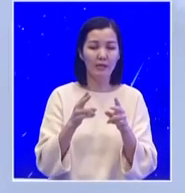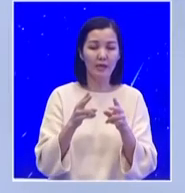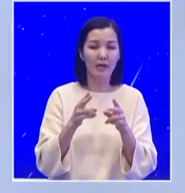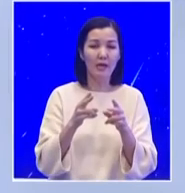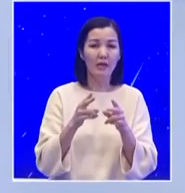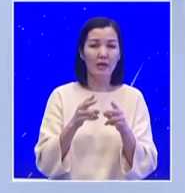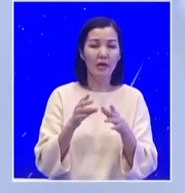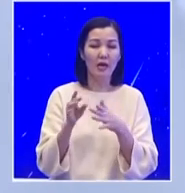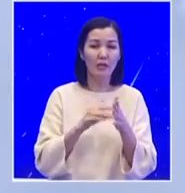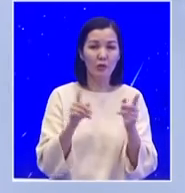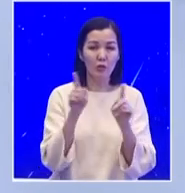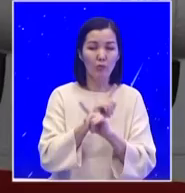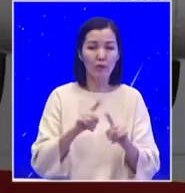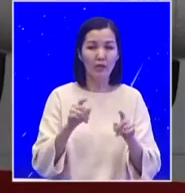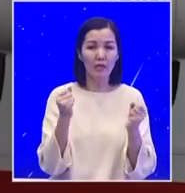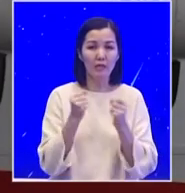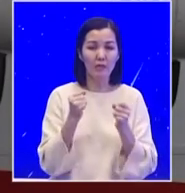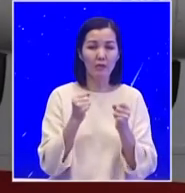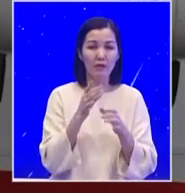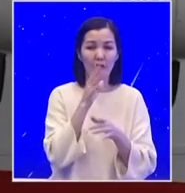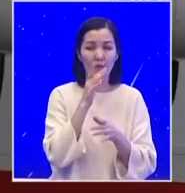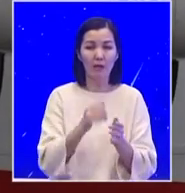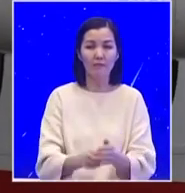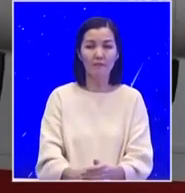транспорту, особенно в зимний период, говорят пассажиры.